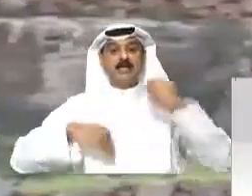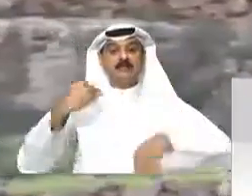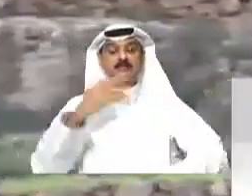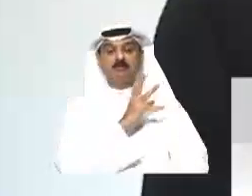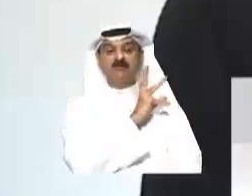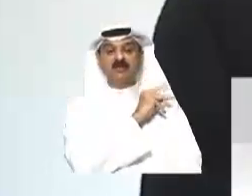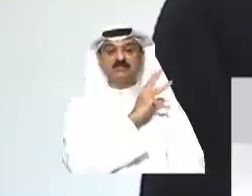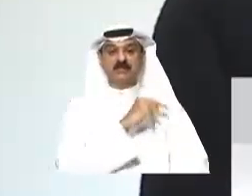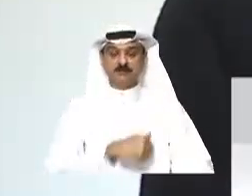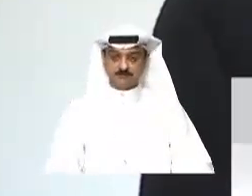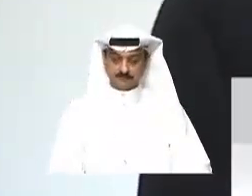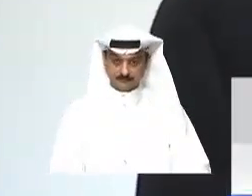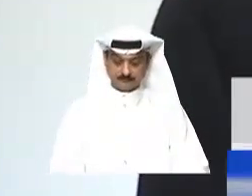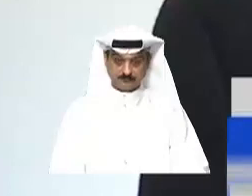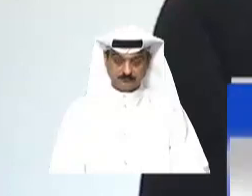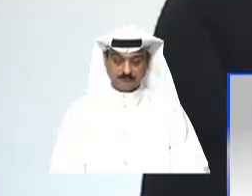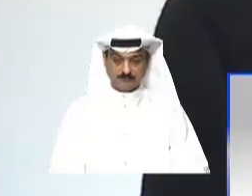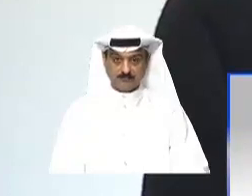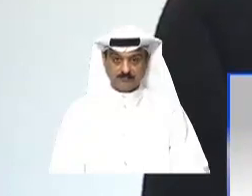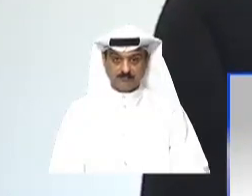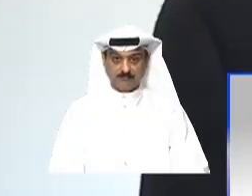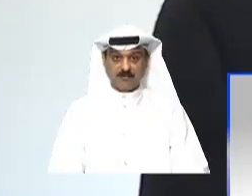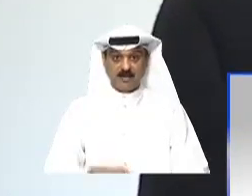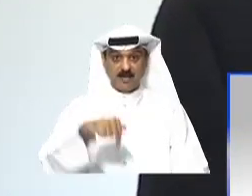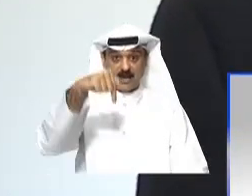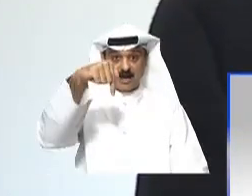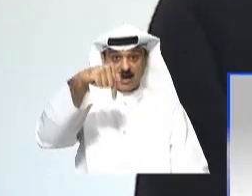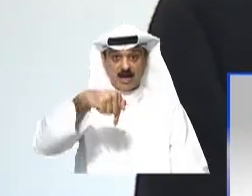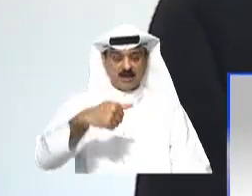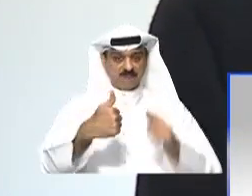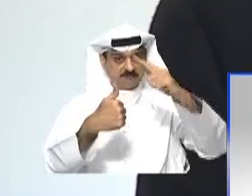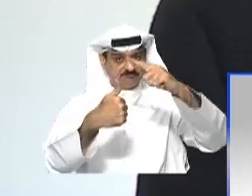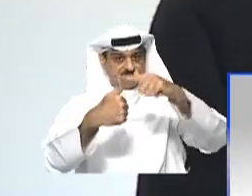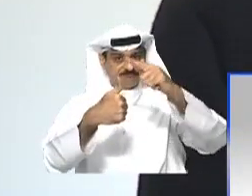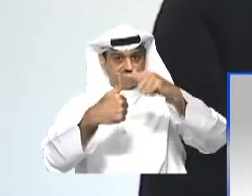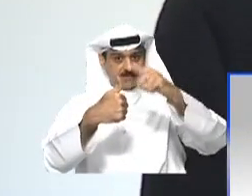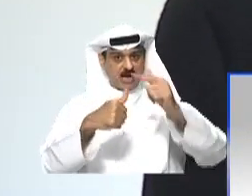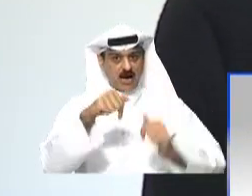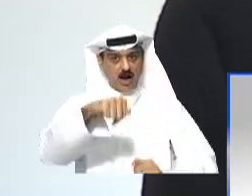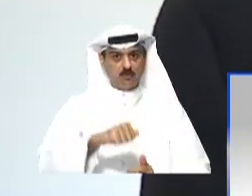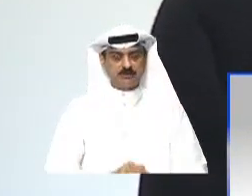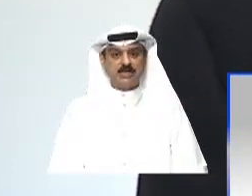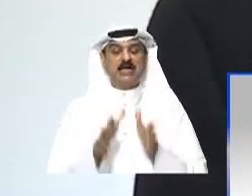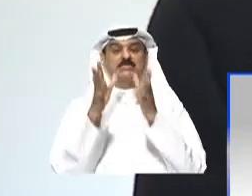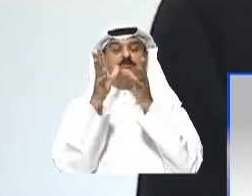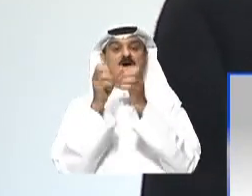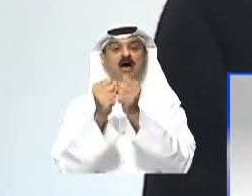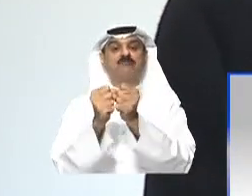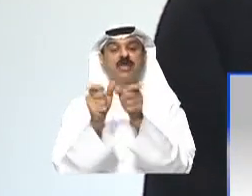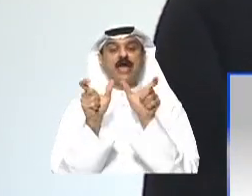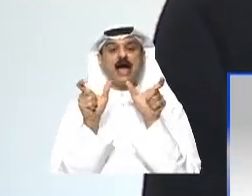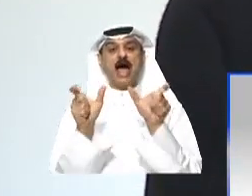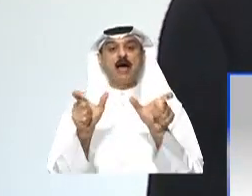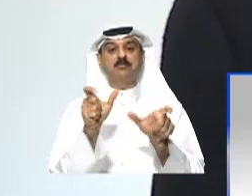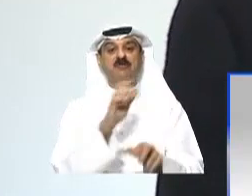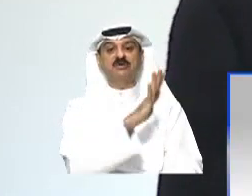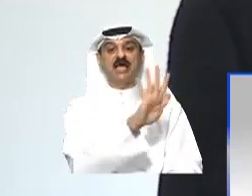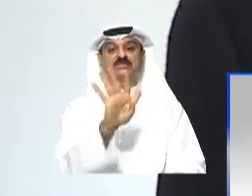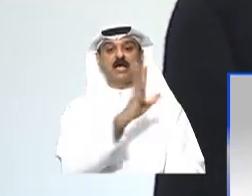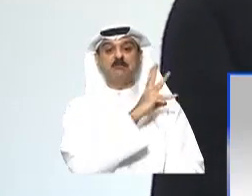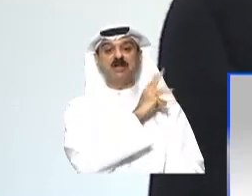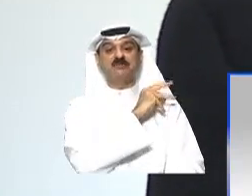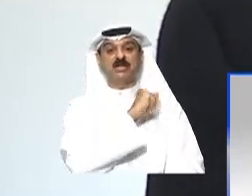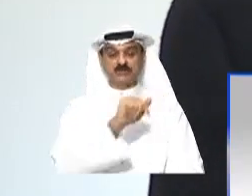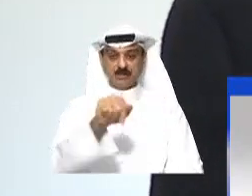الفلسطينيين. مطلوب أكثر من أي وقت مضى هو أولا توفير الحماية الدولية لشعبنا الفلسطيني تأكيدا لقرارات سابقة تم اتخاذها